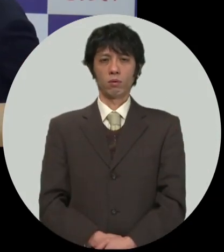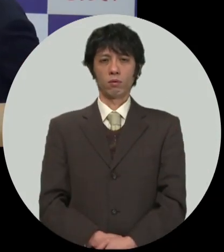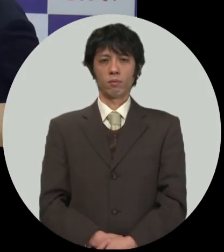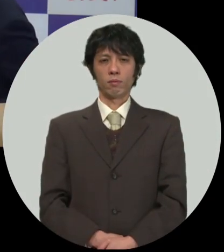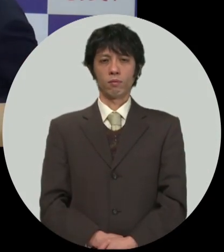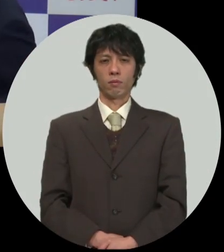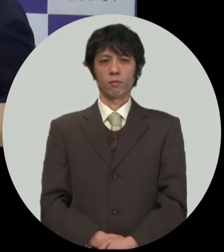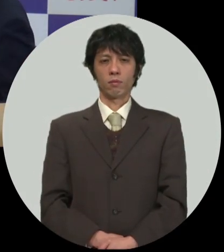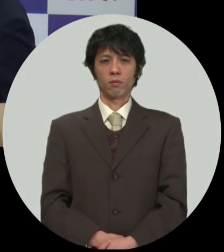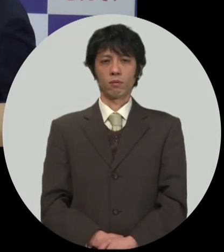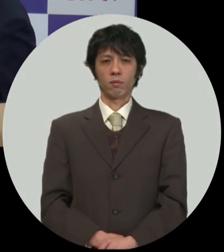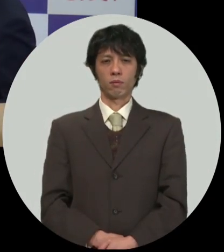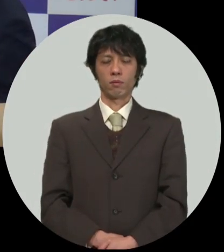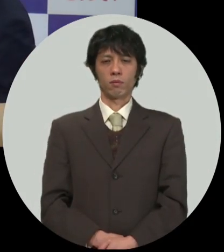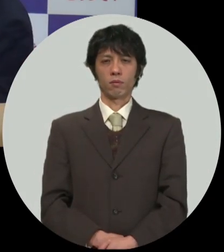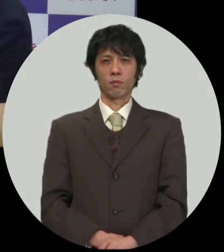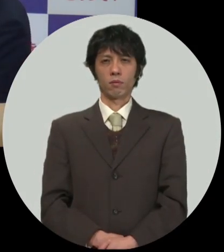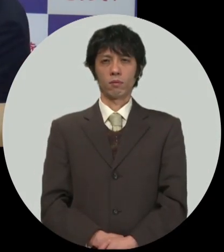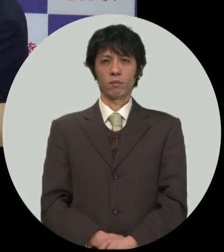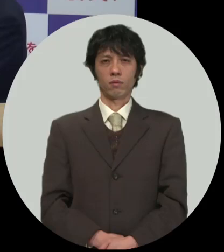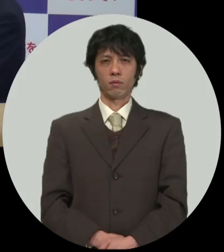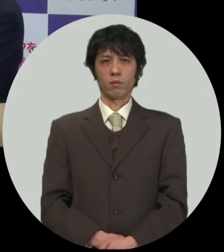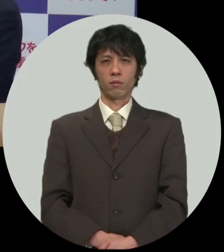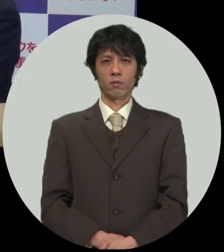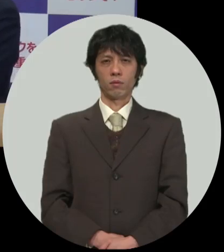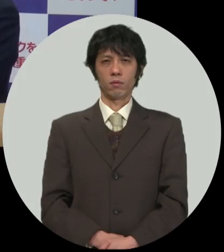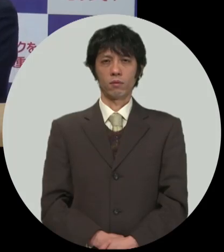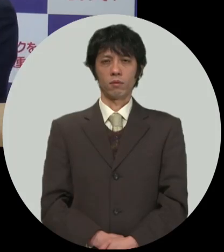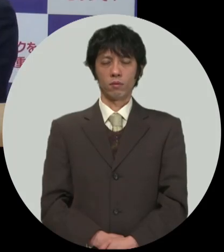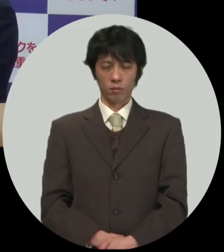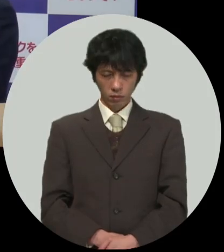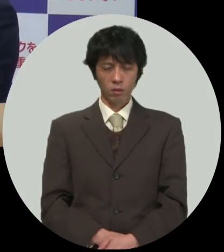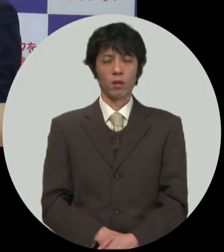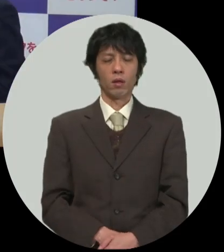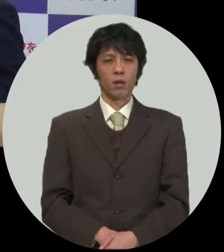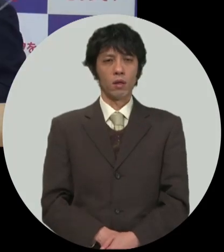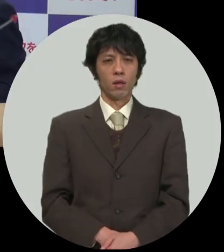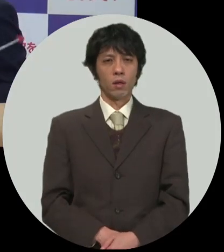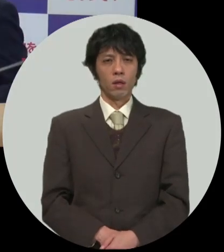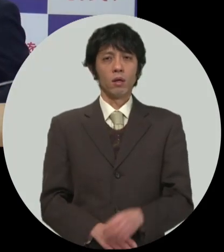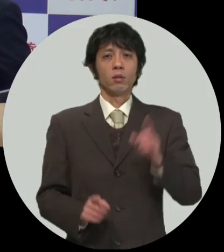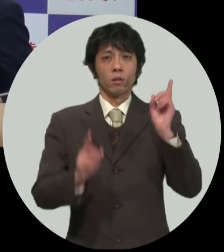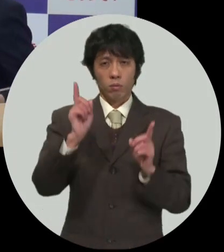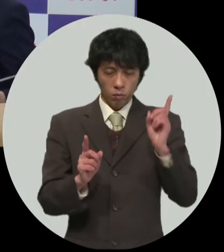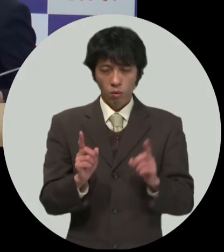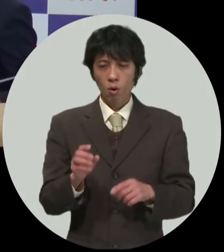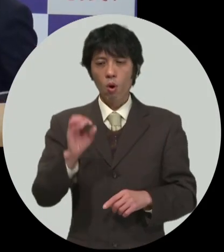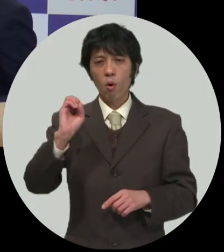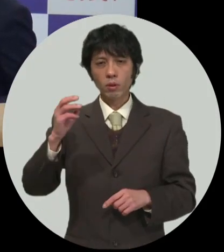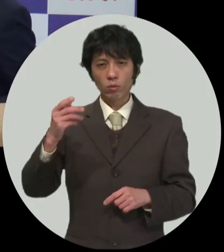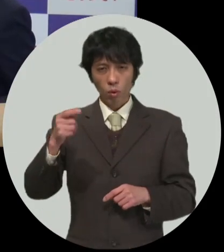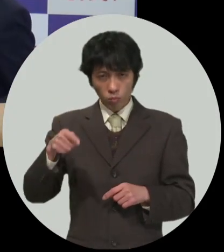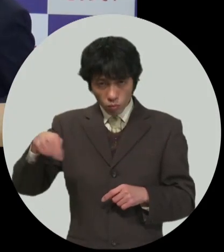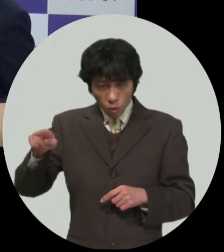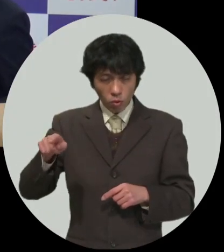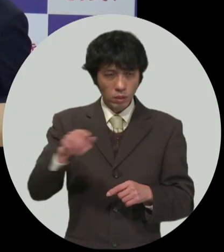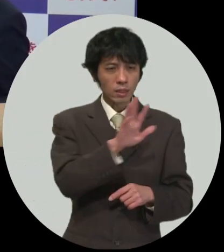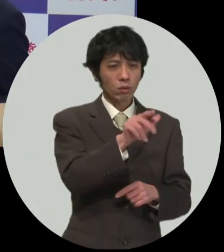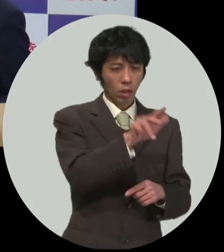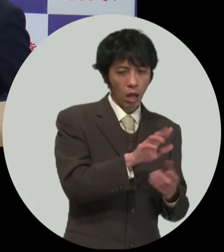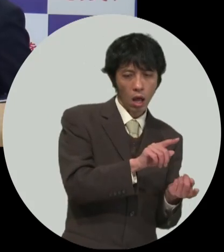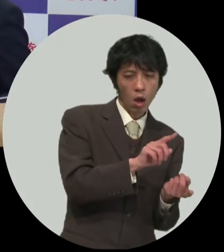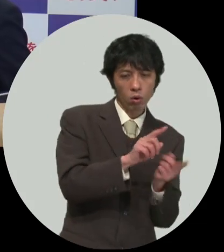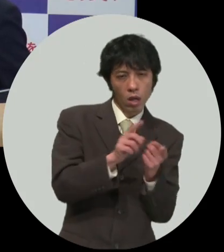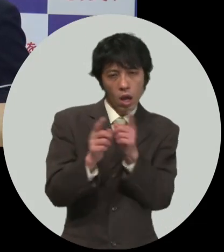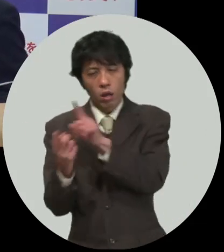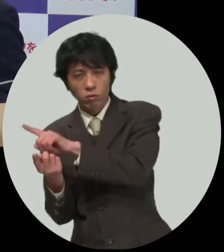ということで、デルタ株も増えてますが、いずれはどちらにしてもオミクロン株にどんどん置き換わっていくということです。全国